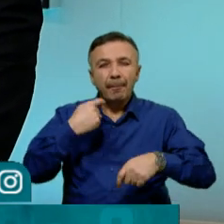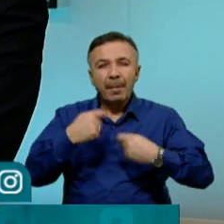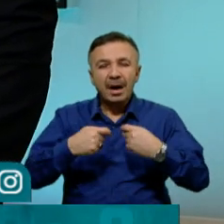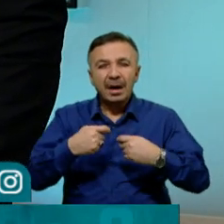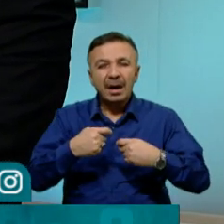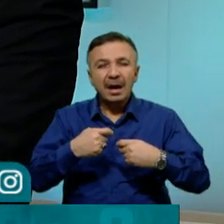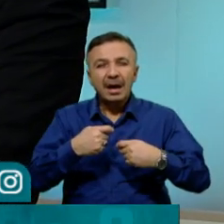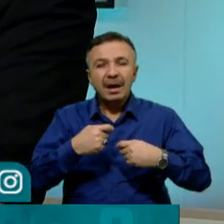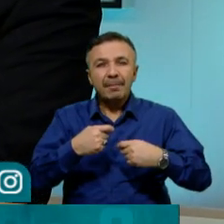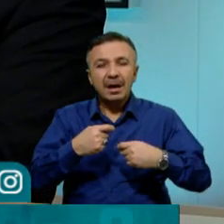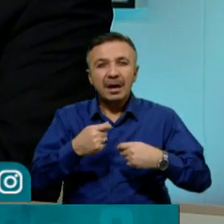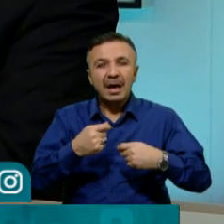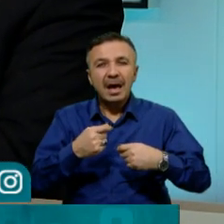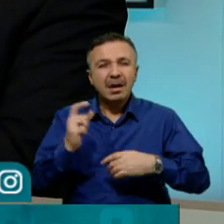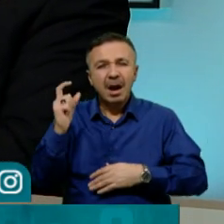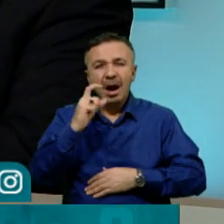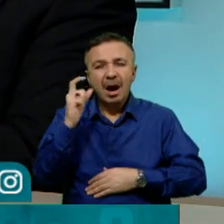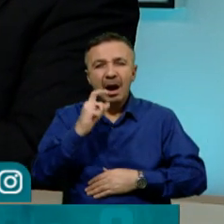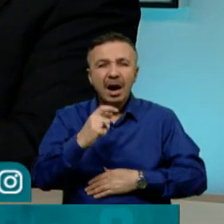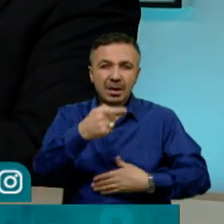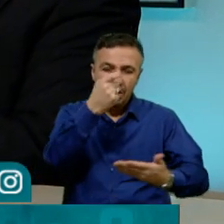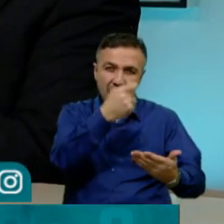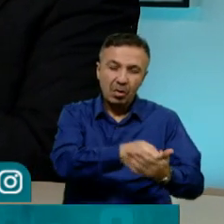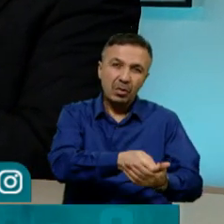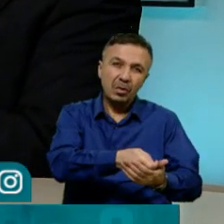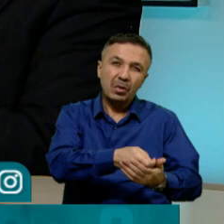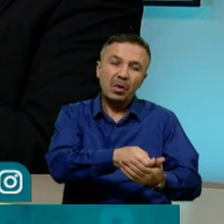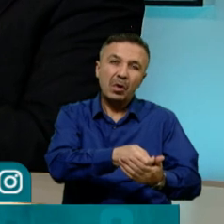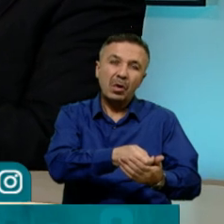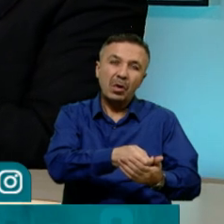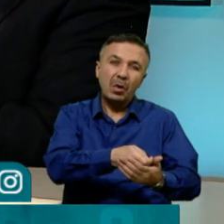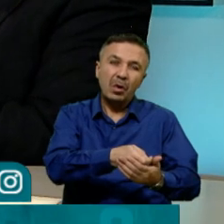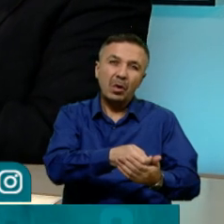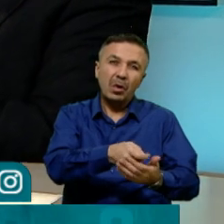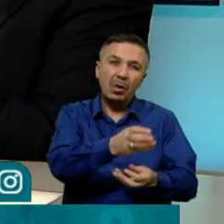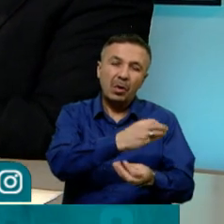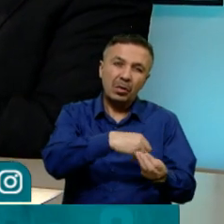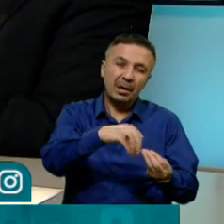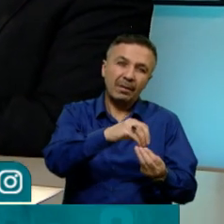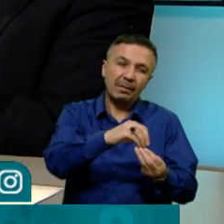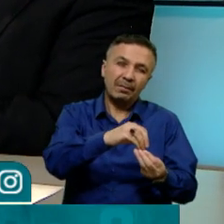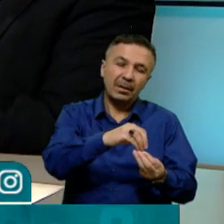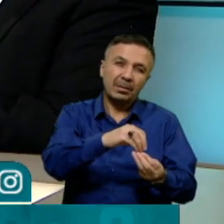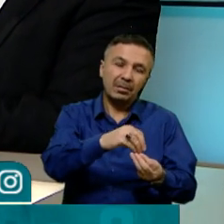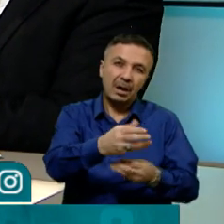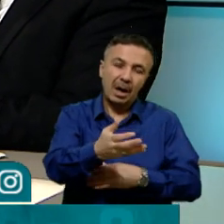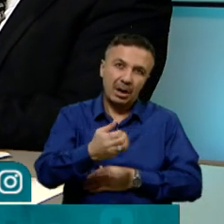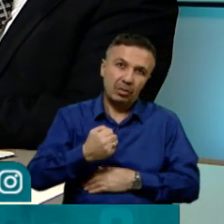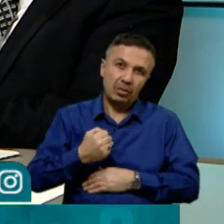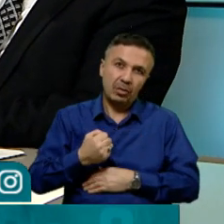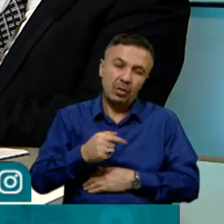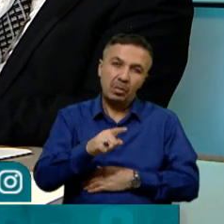koyuyor Ondan sonra Aura işte bir orada nemalanıyor Sonra geri alıyorlar yer alıyor bu